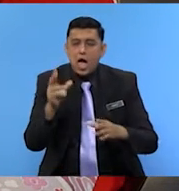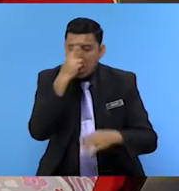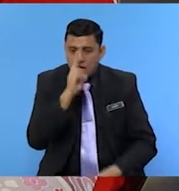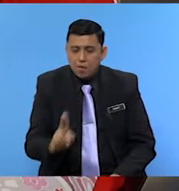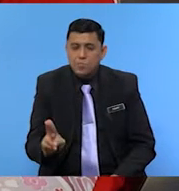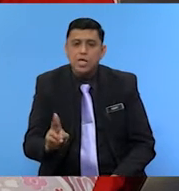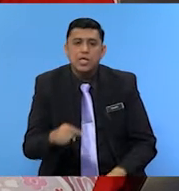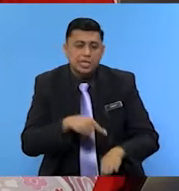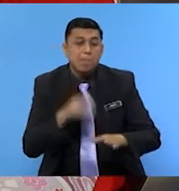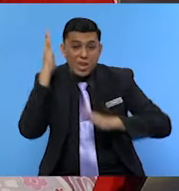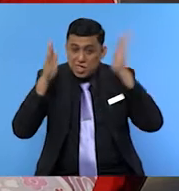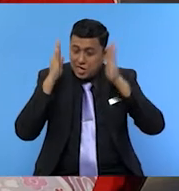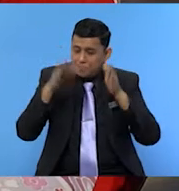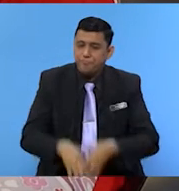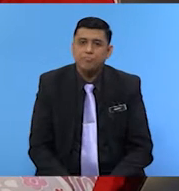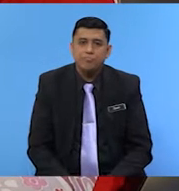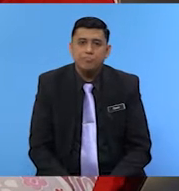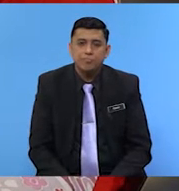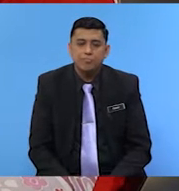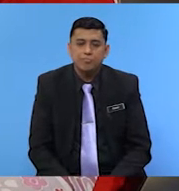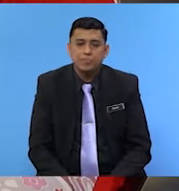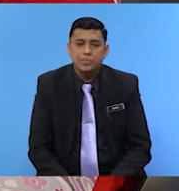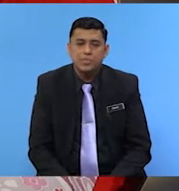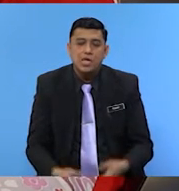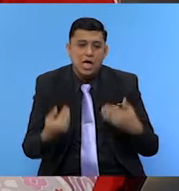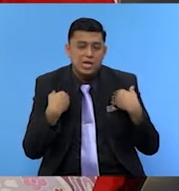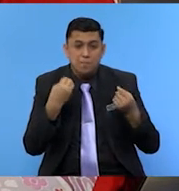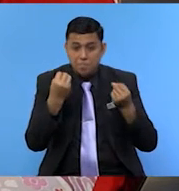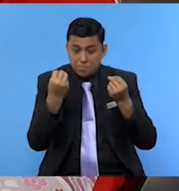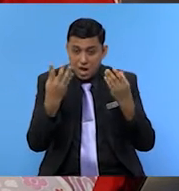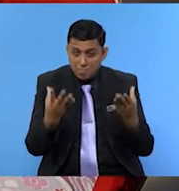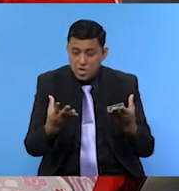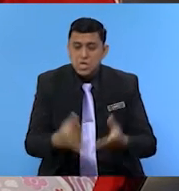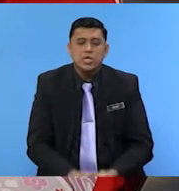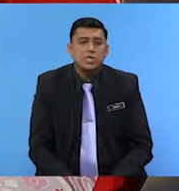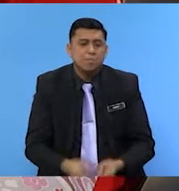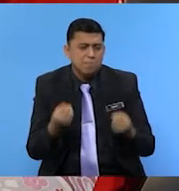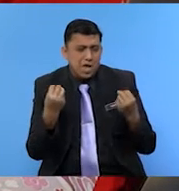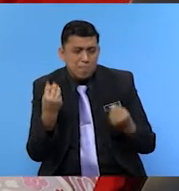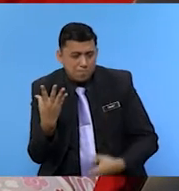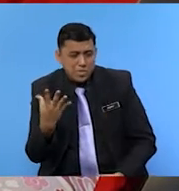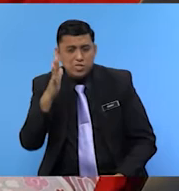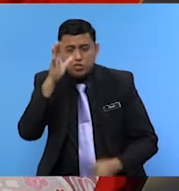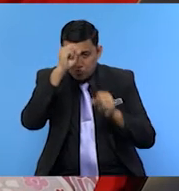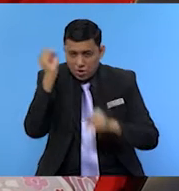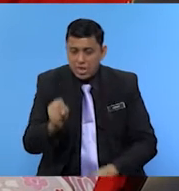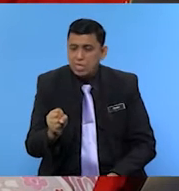Malaysia. Di sini saya ingin kongsikan beberapa soalan yang mungkin boleh ditanya dalam topik yang kita